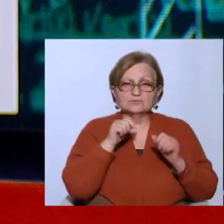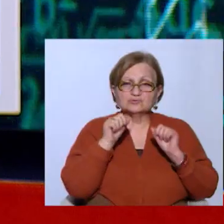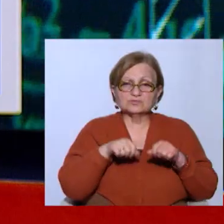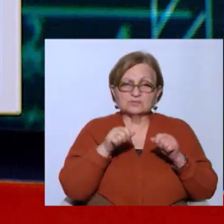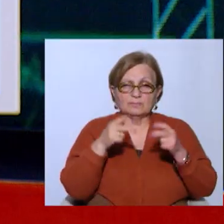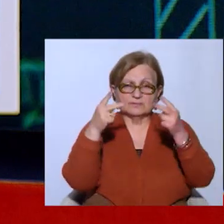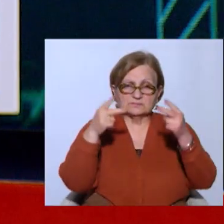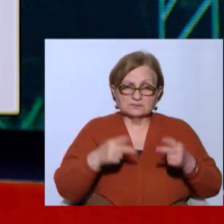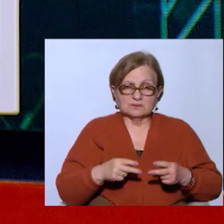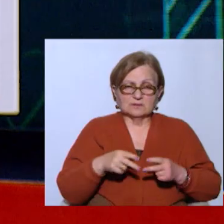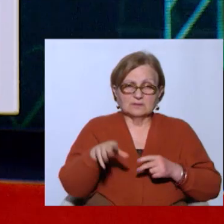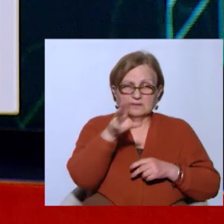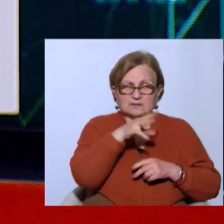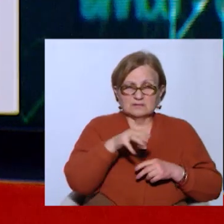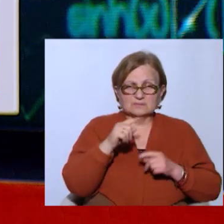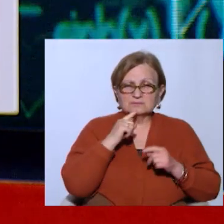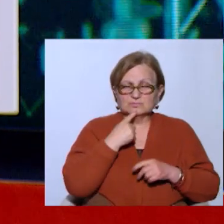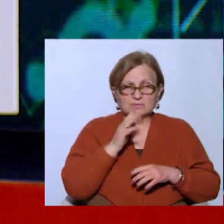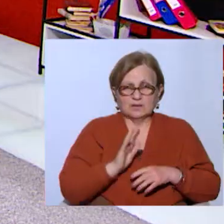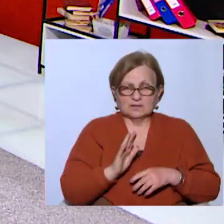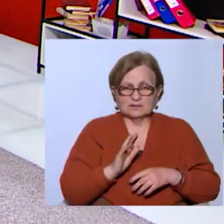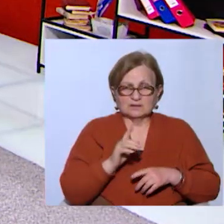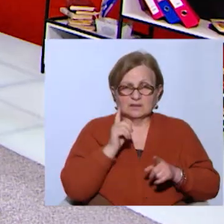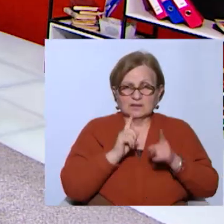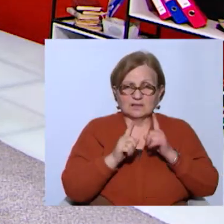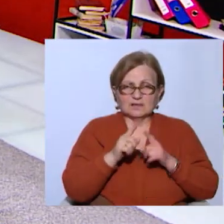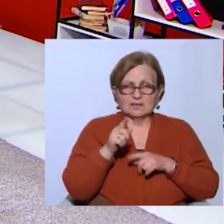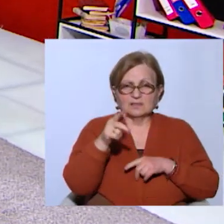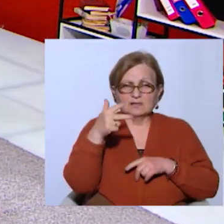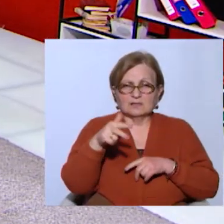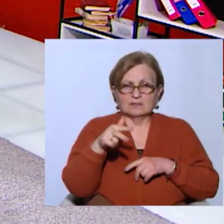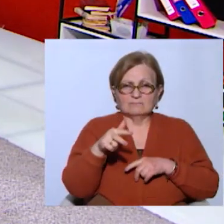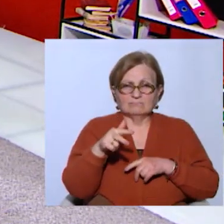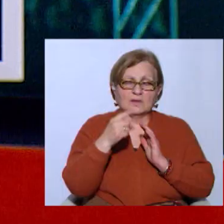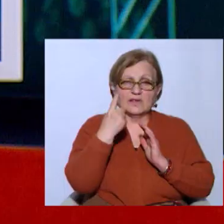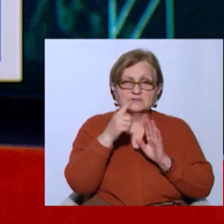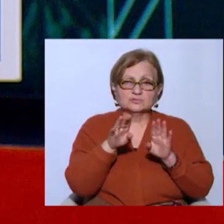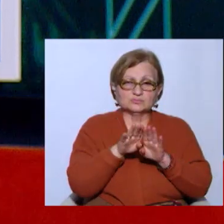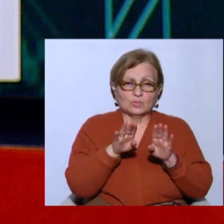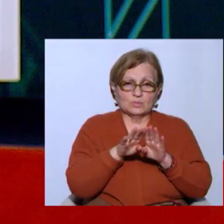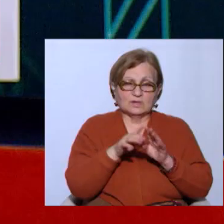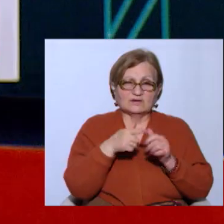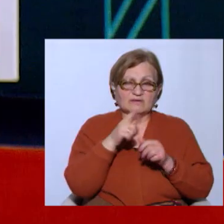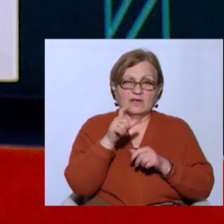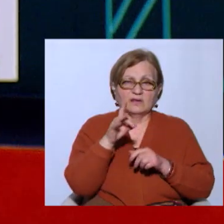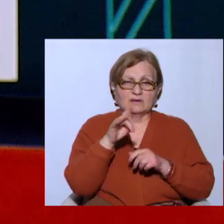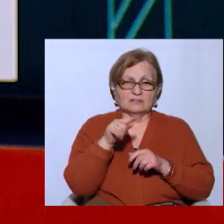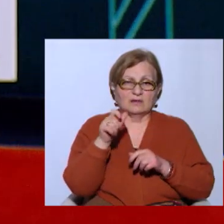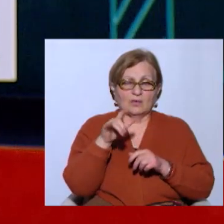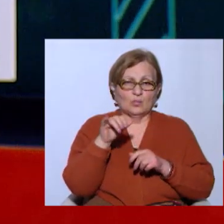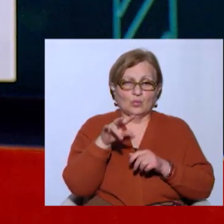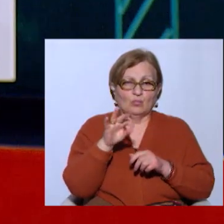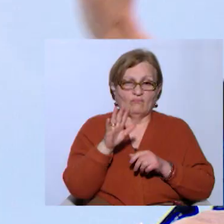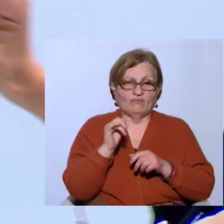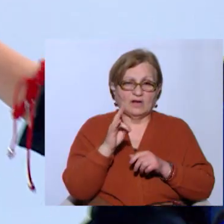შესაბამისობები, მე მგონი აქ არაფერი რთული არ არის, აი ნამდვილად ხედავთ 30 გრადუს π მე-6-ედი. ანუ ნახეთ, აი x და y